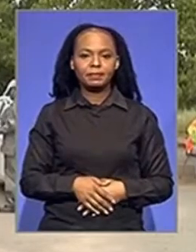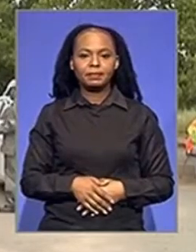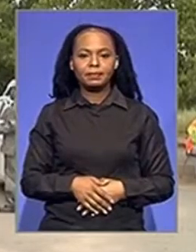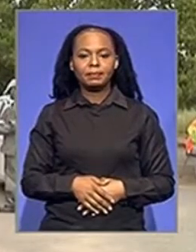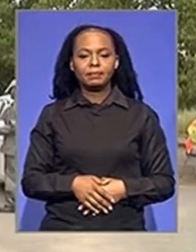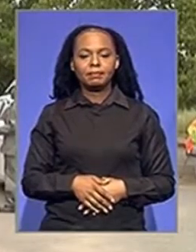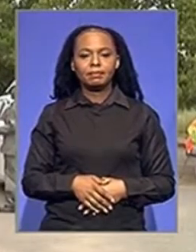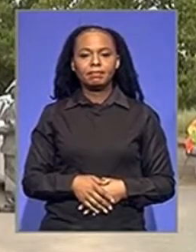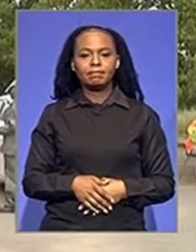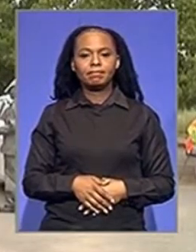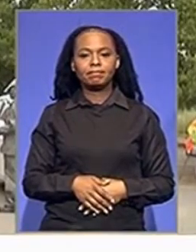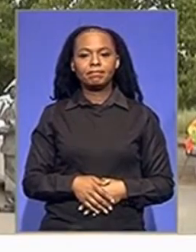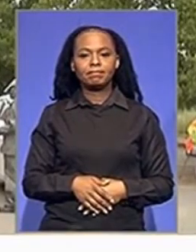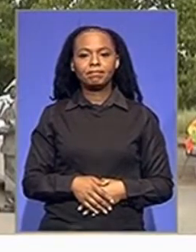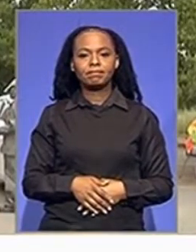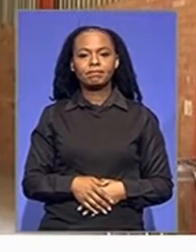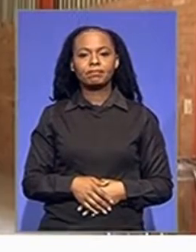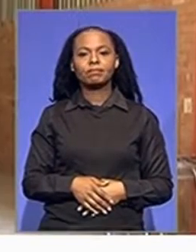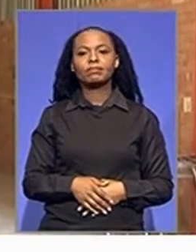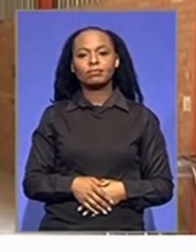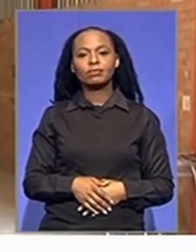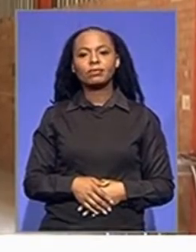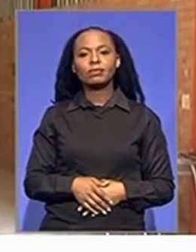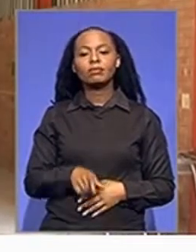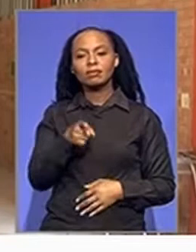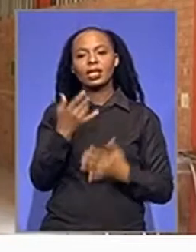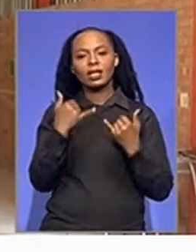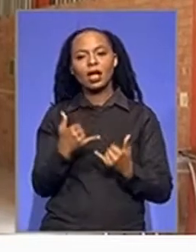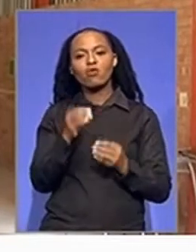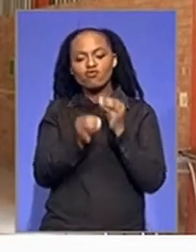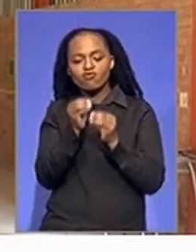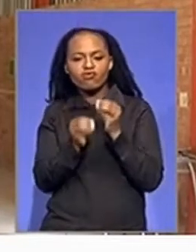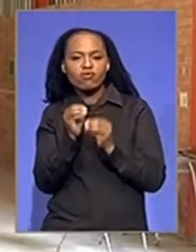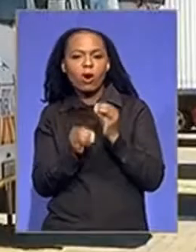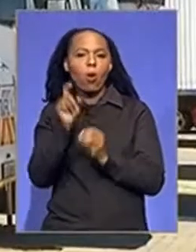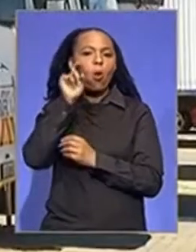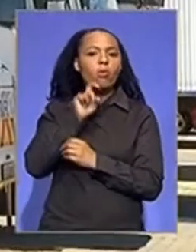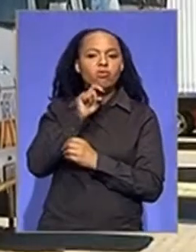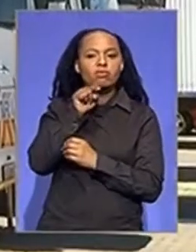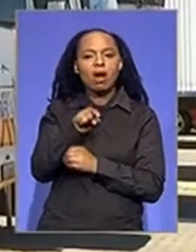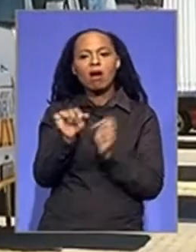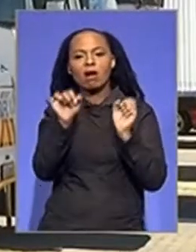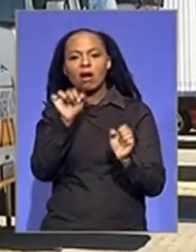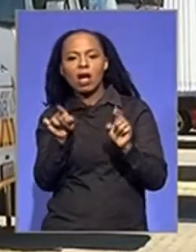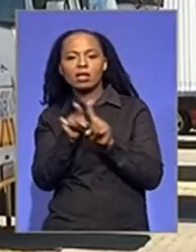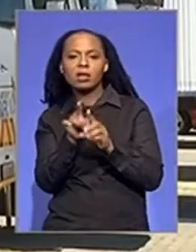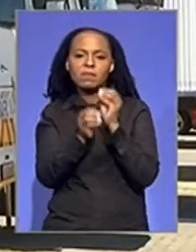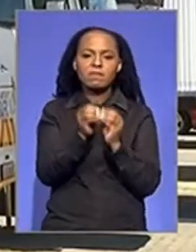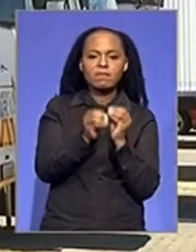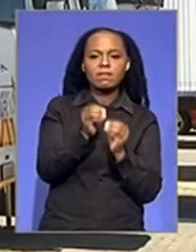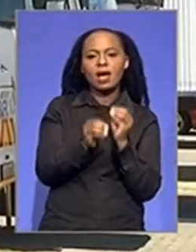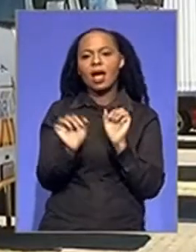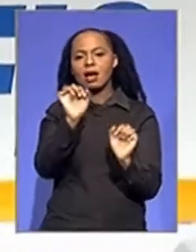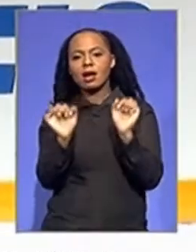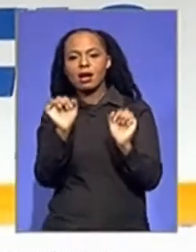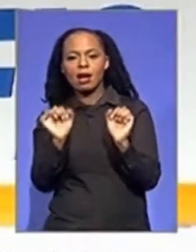ke diteiši tša go leka dikoloi tša go feta tše nne tše di šetšego di tswaletšwe ka lebaka la diphetetšo tša COVID-19. Se ke tšhitelo e